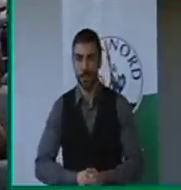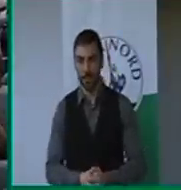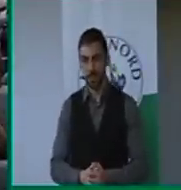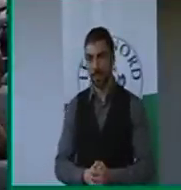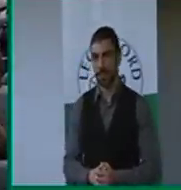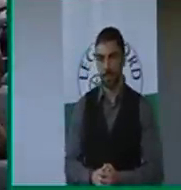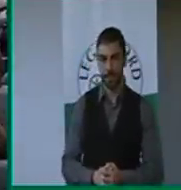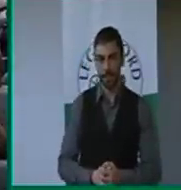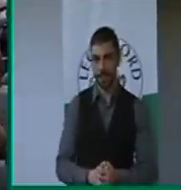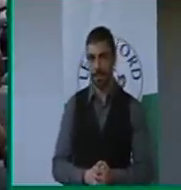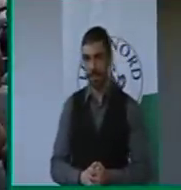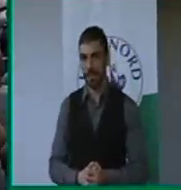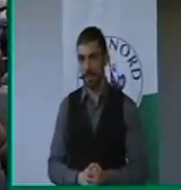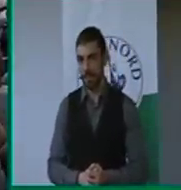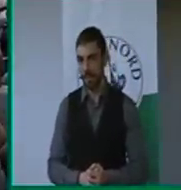ribolla